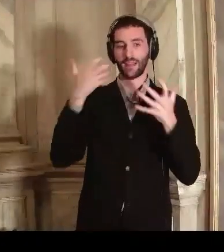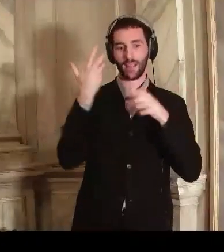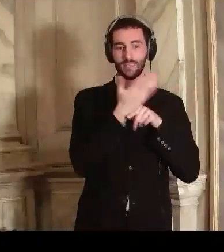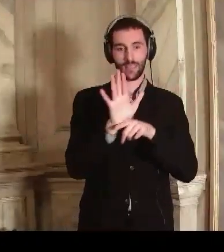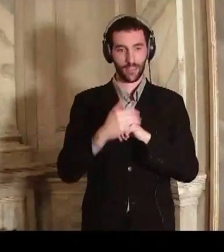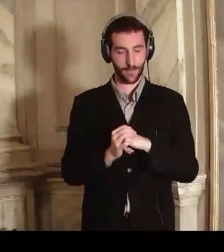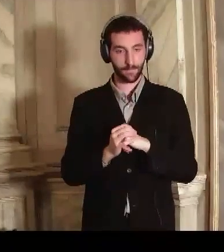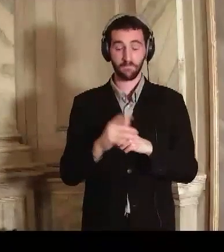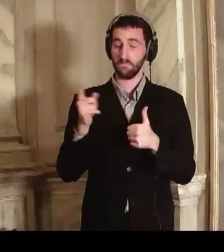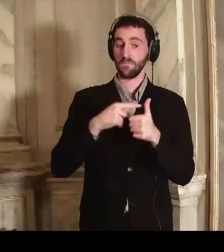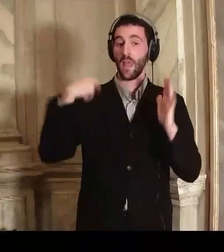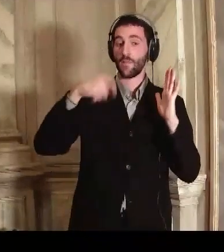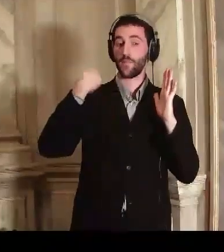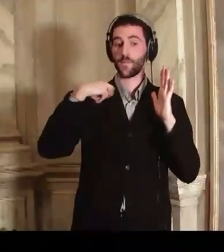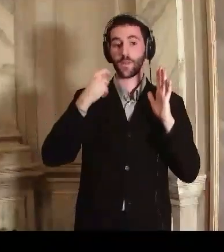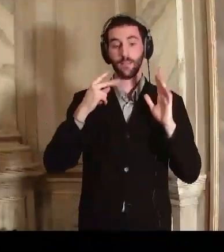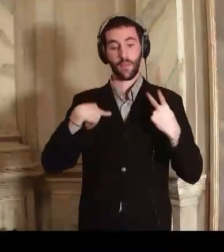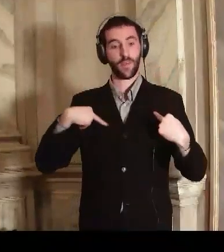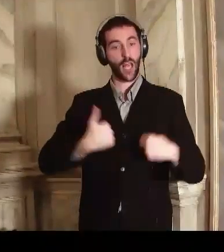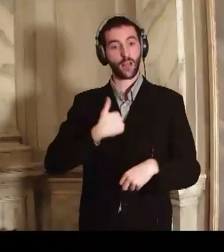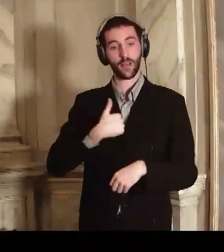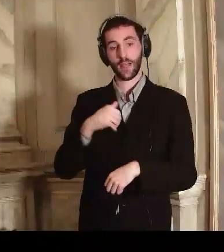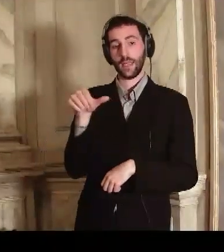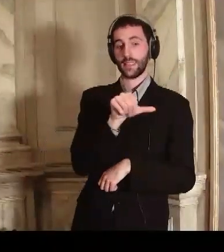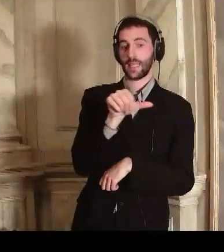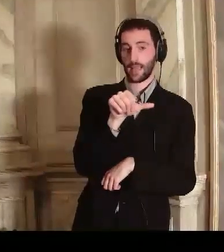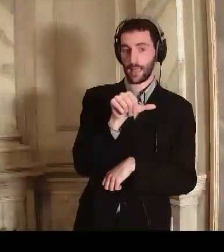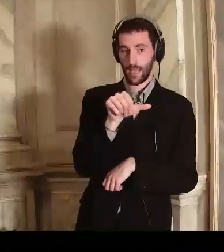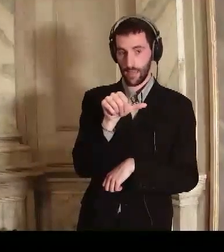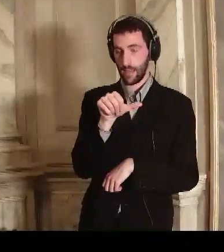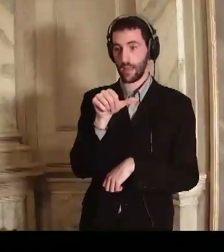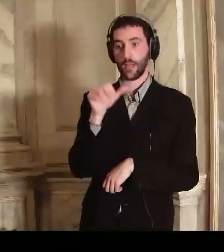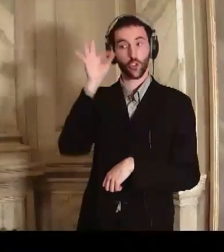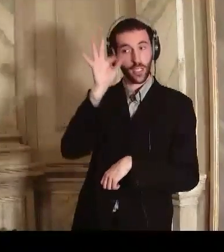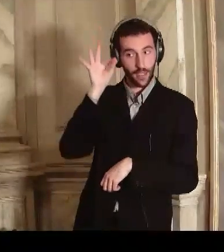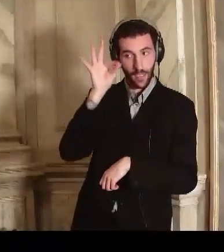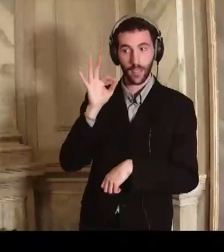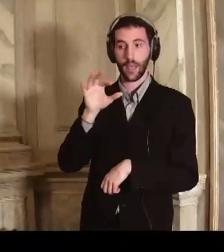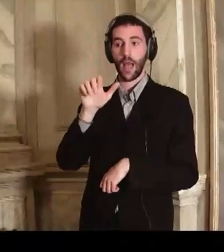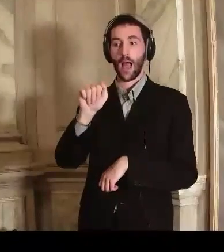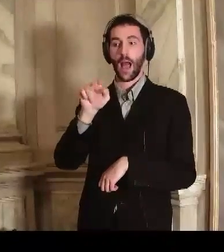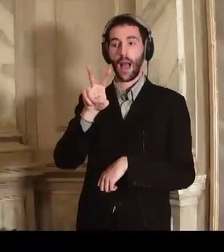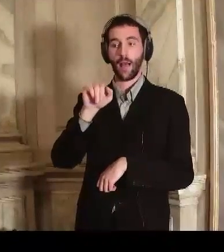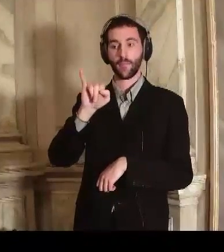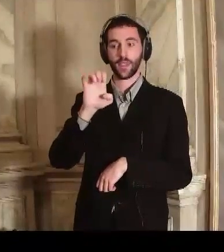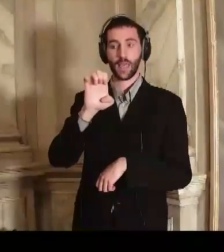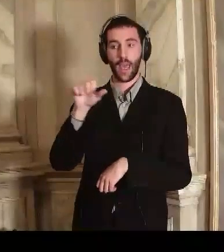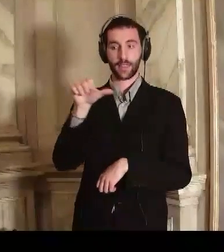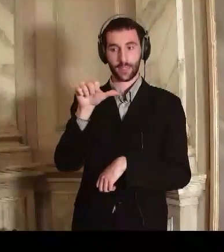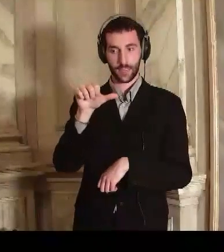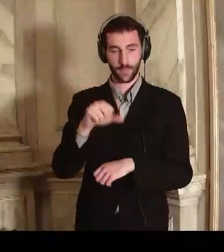film autobiografico della coreografa settuagenaria britannica Sue Davis, in collaborazione con David Hinton e